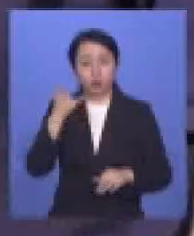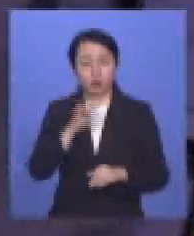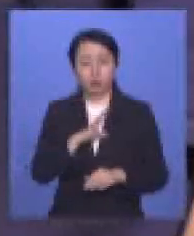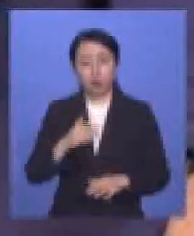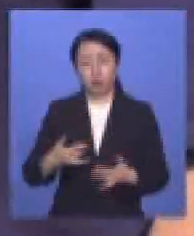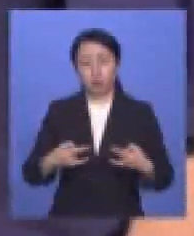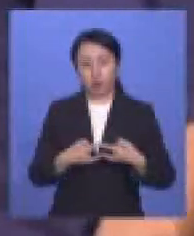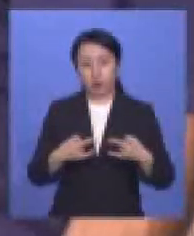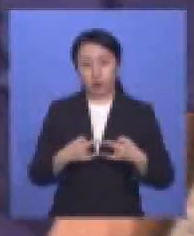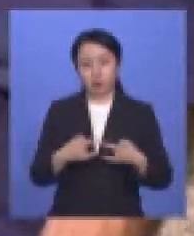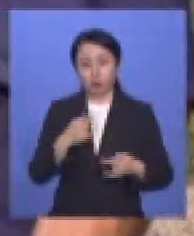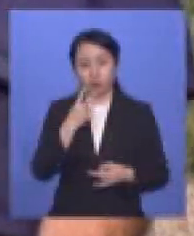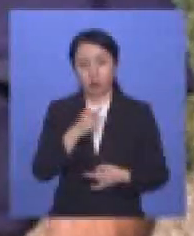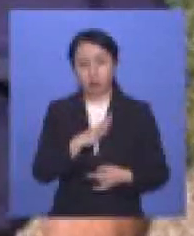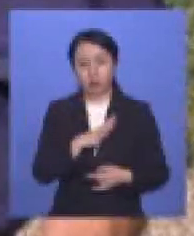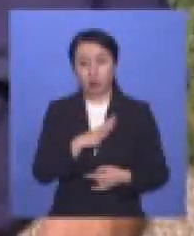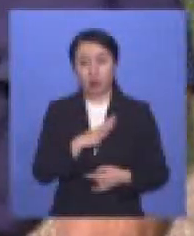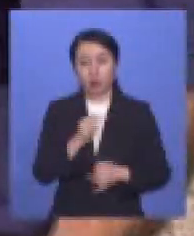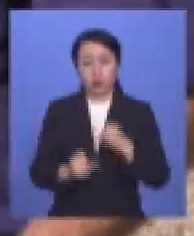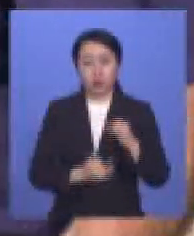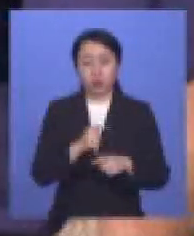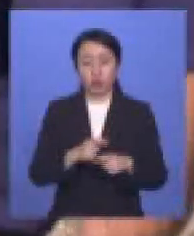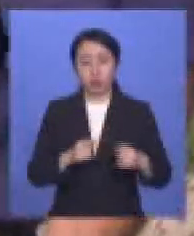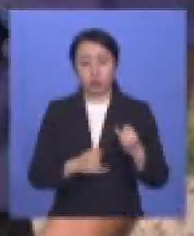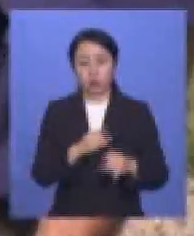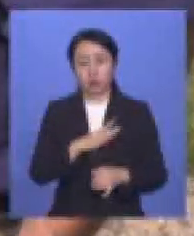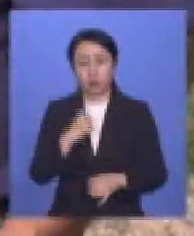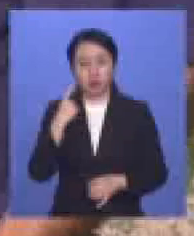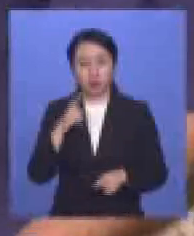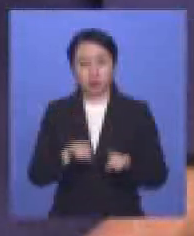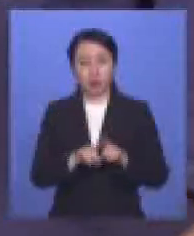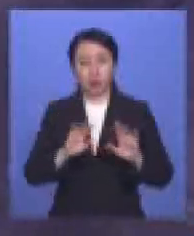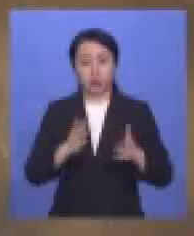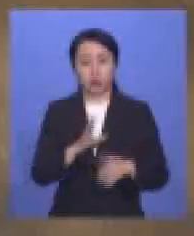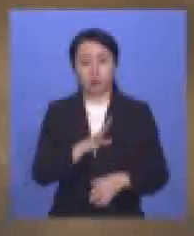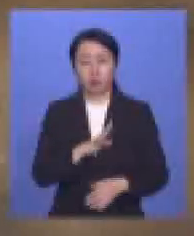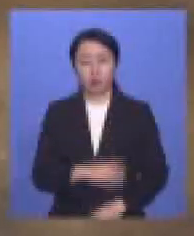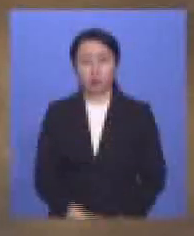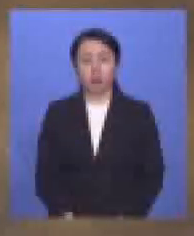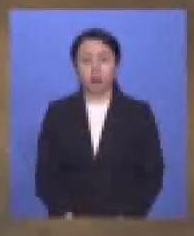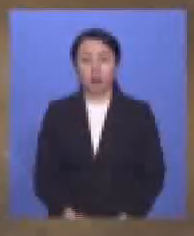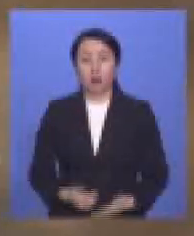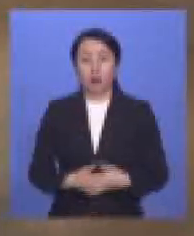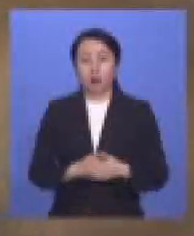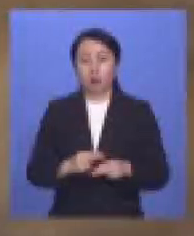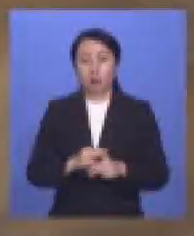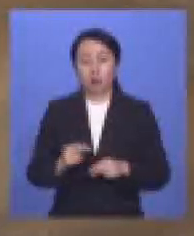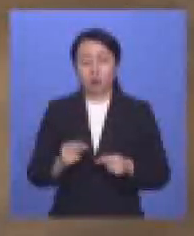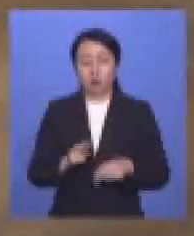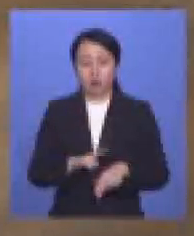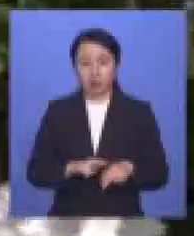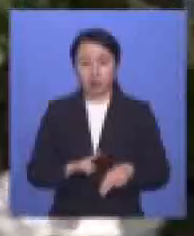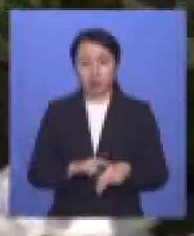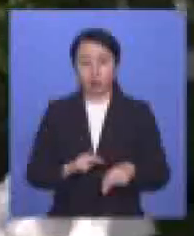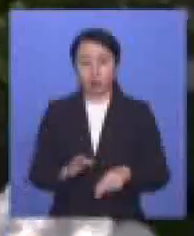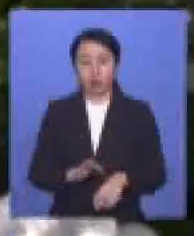по телевизору, так, ну, как это, с людьми общался, да, слыхал, что такая ситуация бывает, что... Оперативники управления криминальной